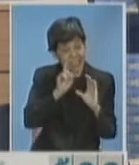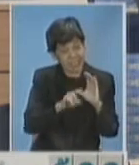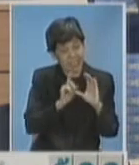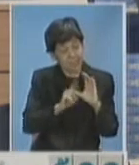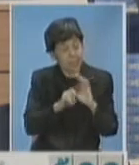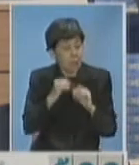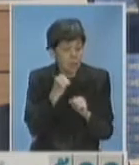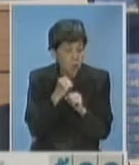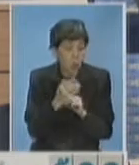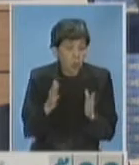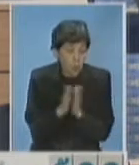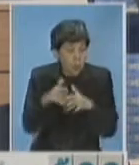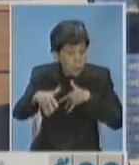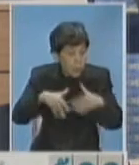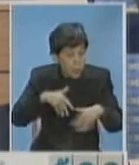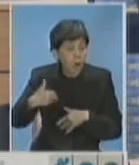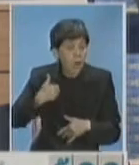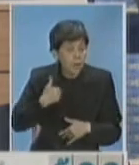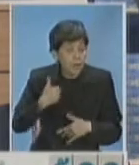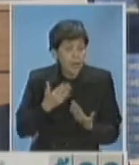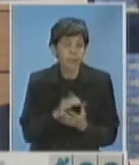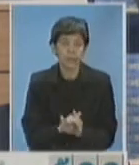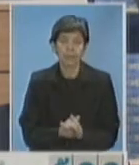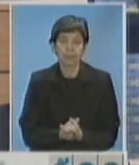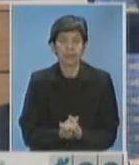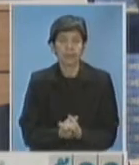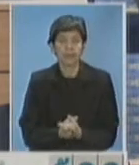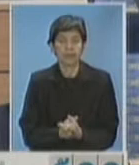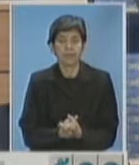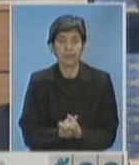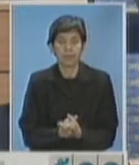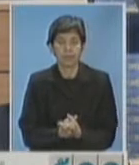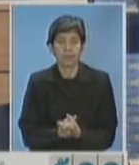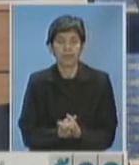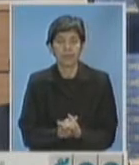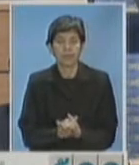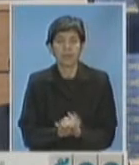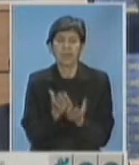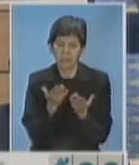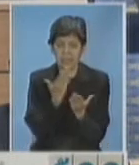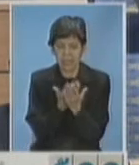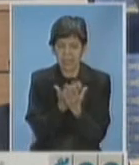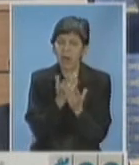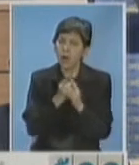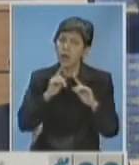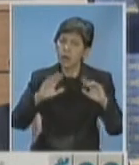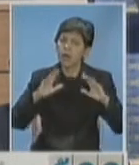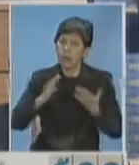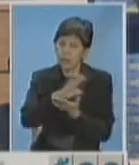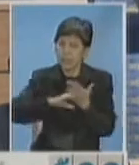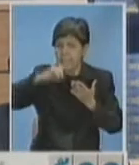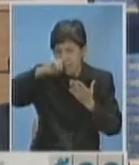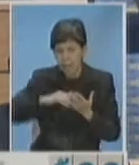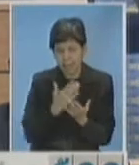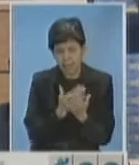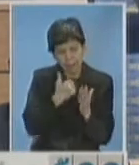งท้องไส้ของพี่น้องประชาชนสักกี่สลึงท่านประธานครับนี่คือเงินแผ่นดินเก็บ